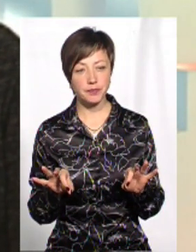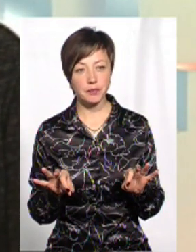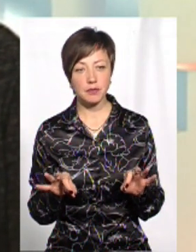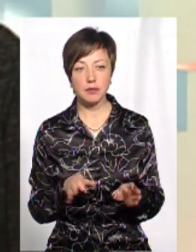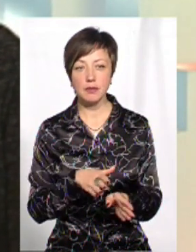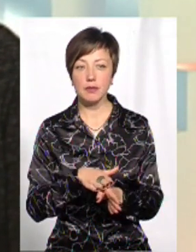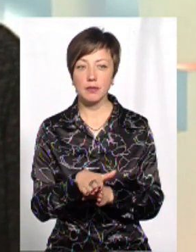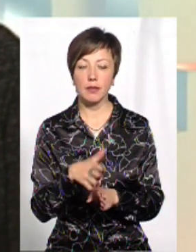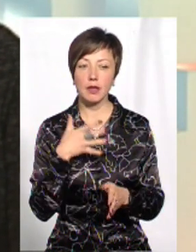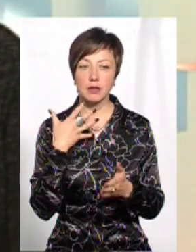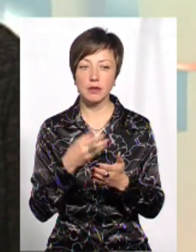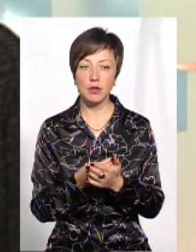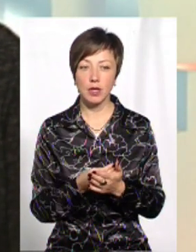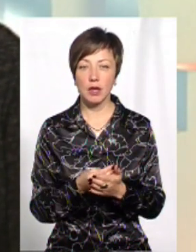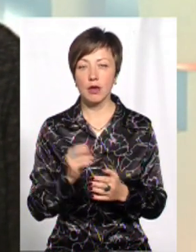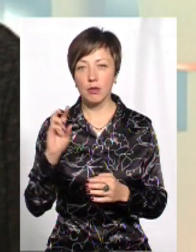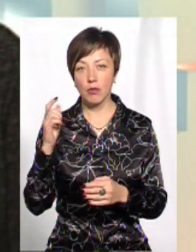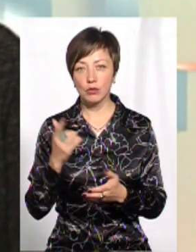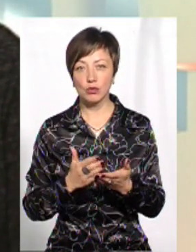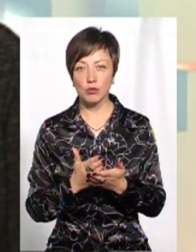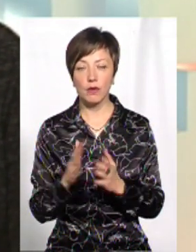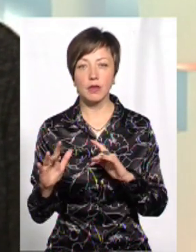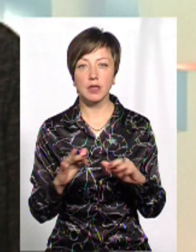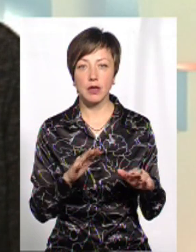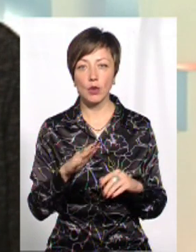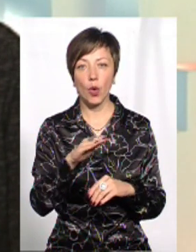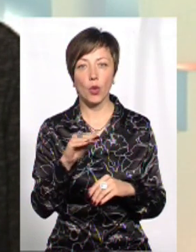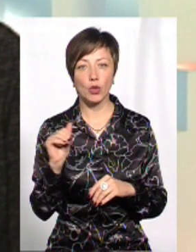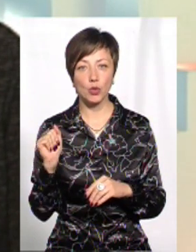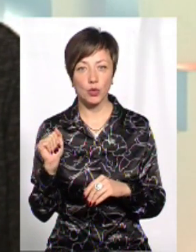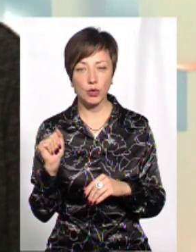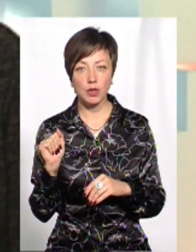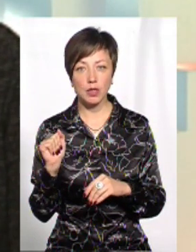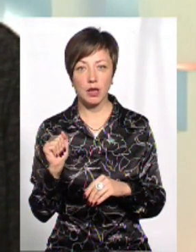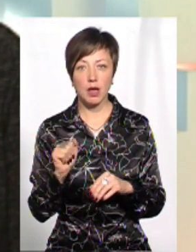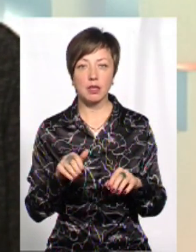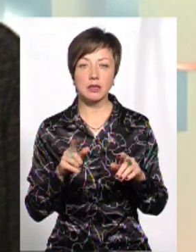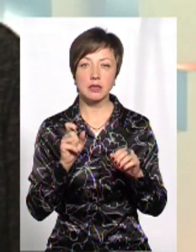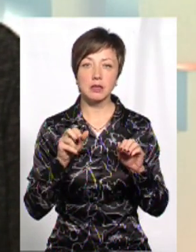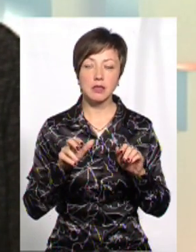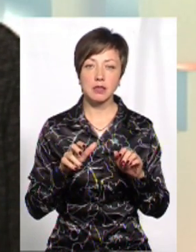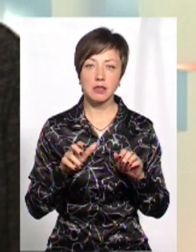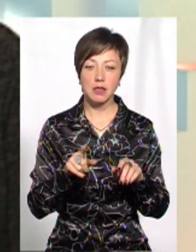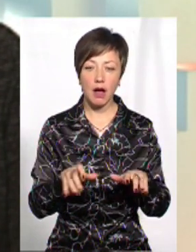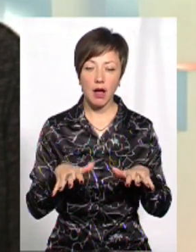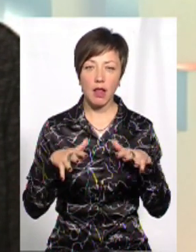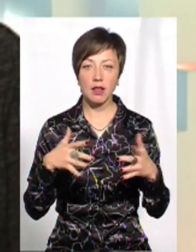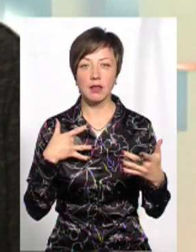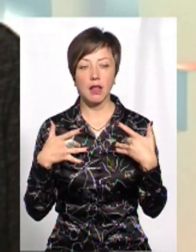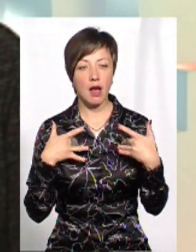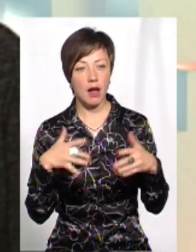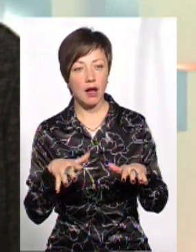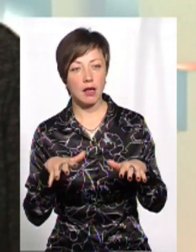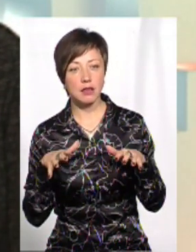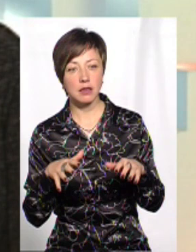Для здійснення своєї богослужбової діяльності вони орендують актові зали, вони орендують театри,